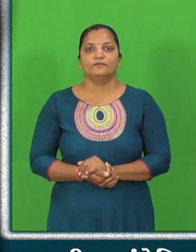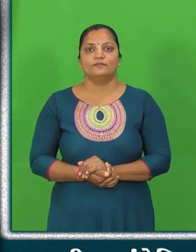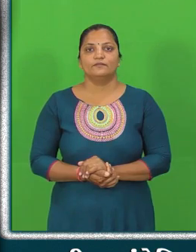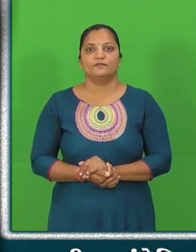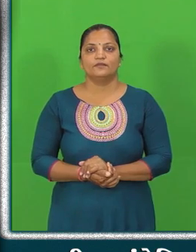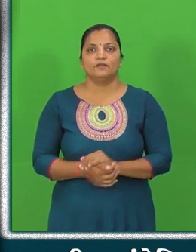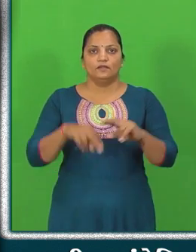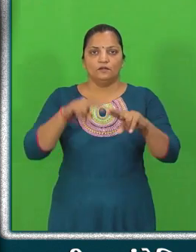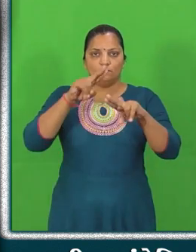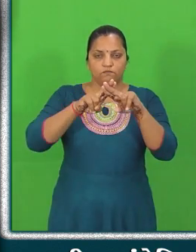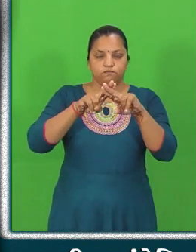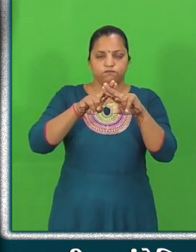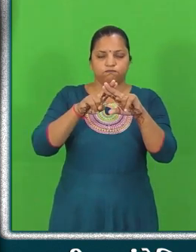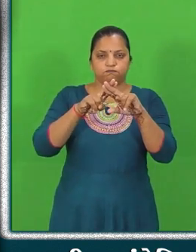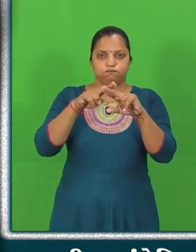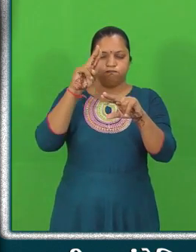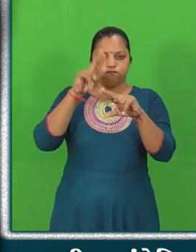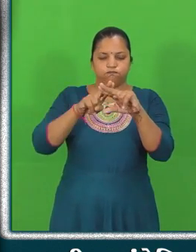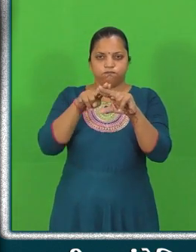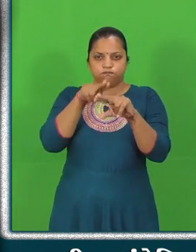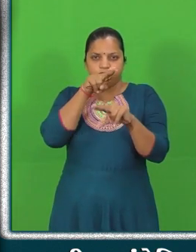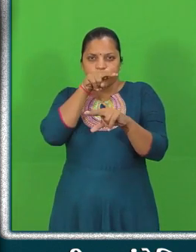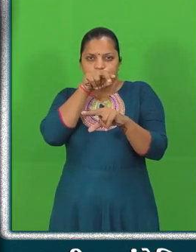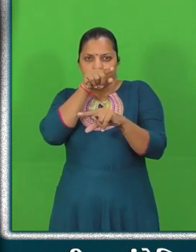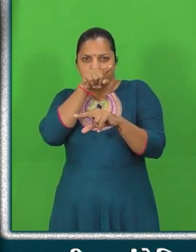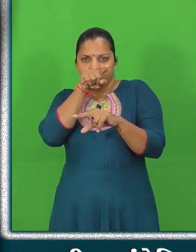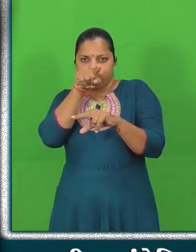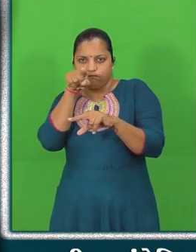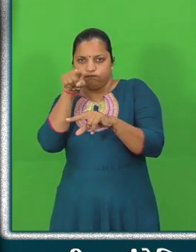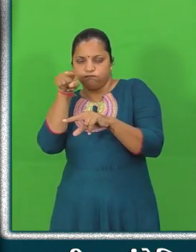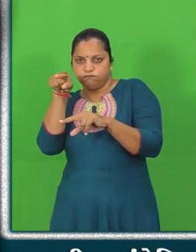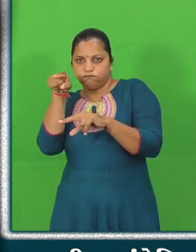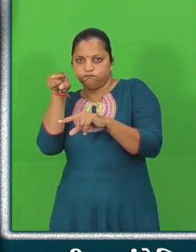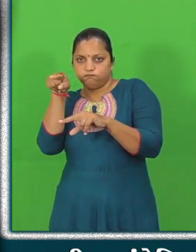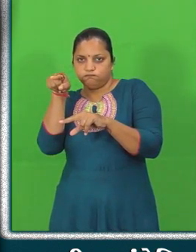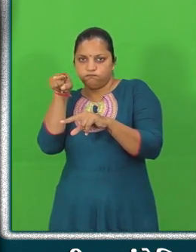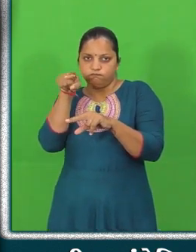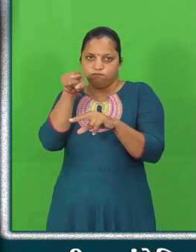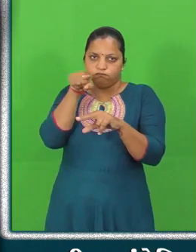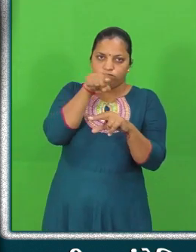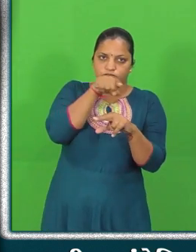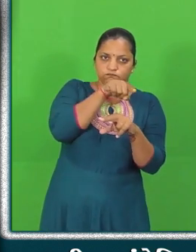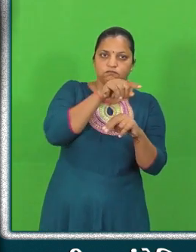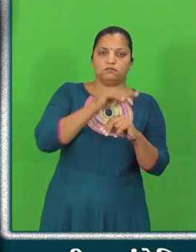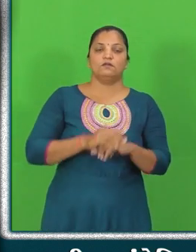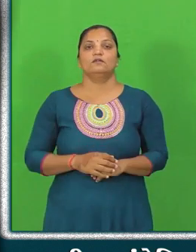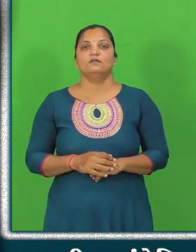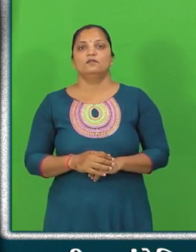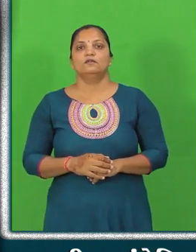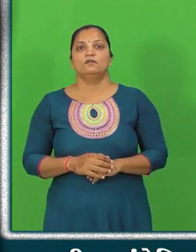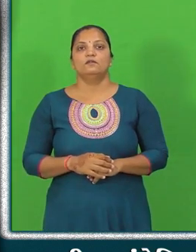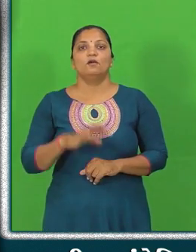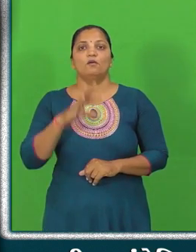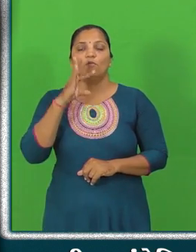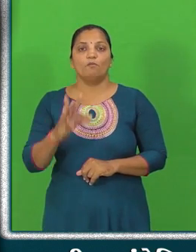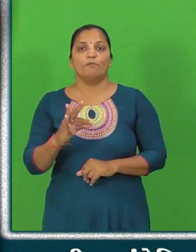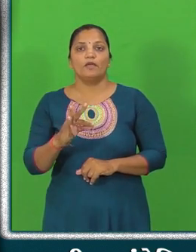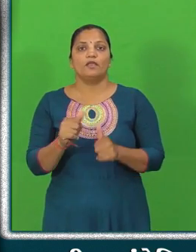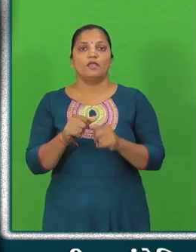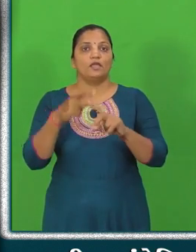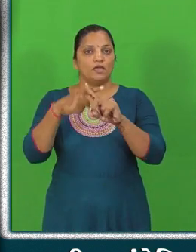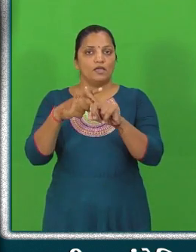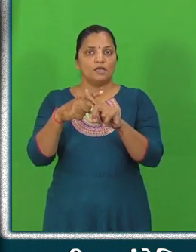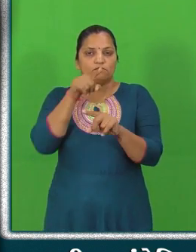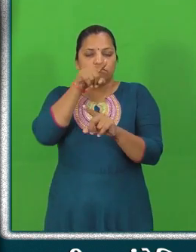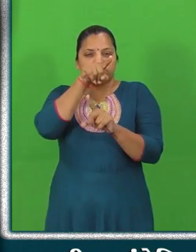આપણે બીજા કેસની અંદર એફ માંથી પસાર થતું કિરણ જુઓ, એફ માંથી પસાર થતું કિરણ ક્યાં જાય છે? તો મુખ્ય અક્ષ આપણી જે છે